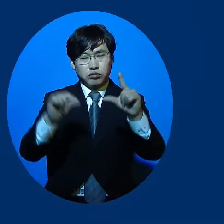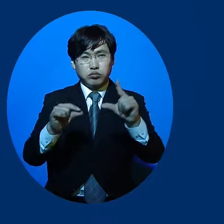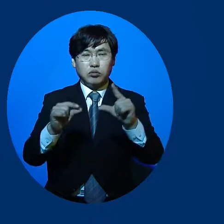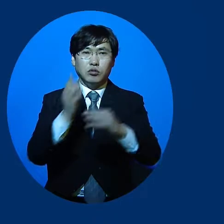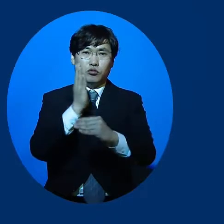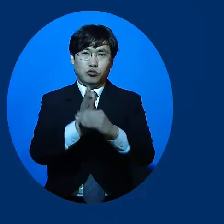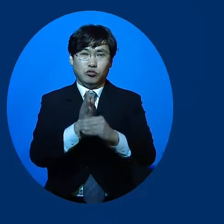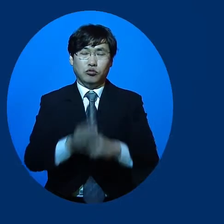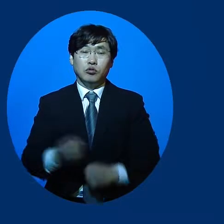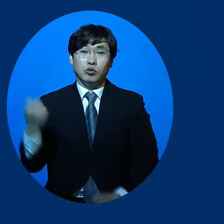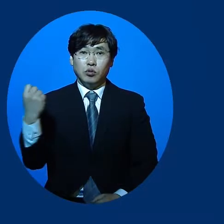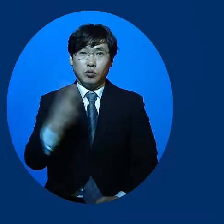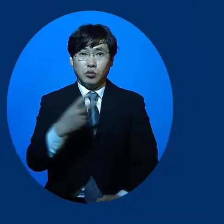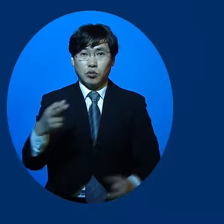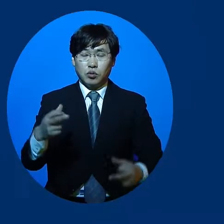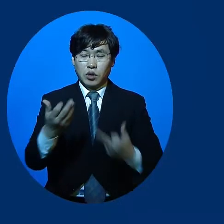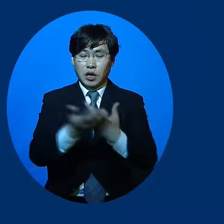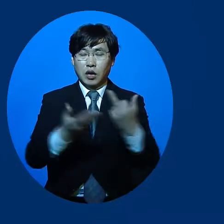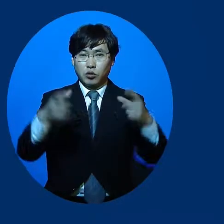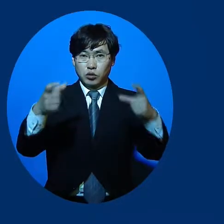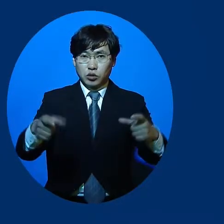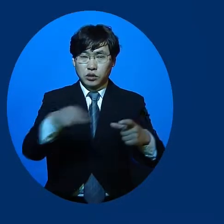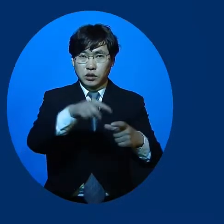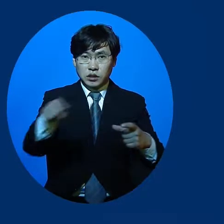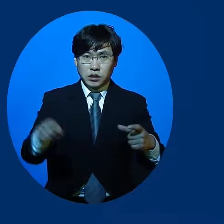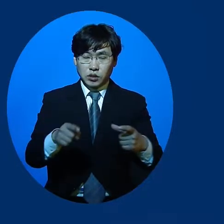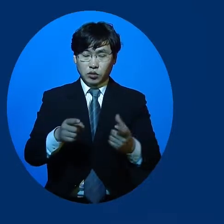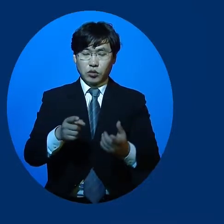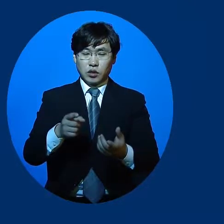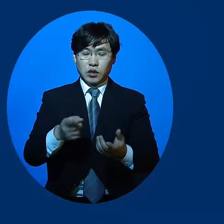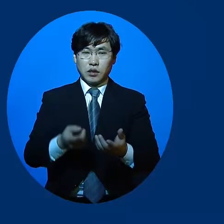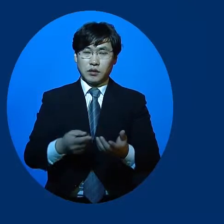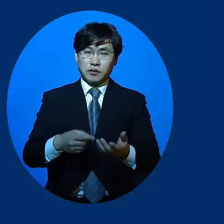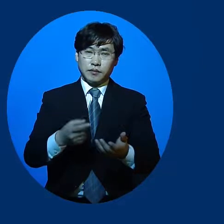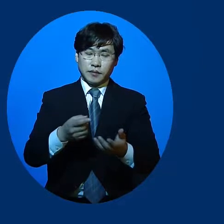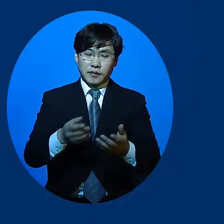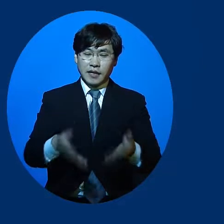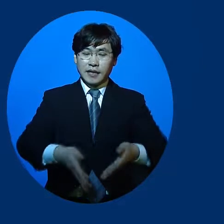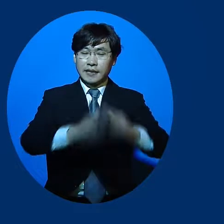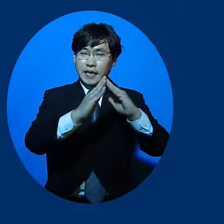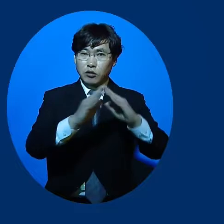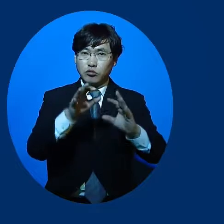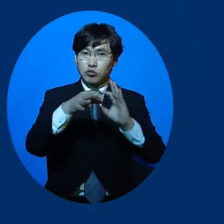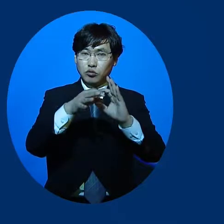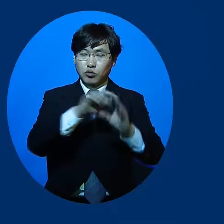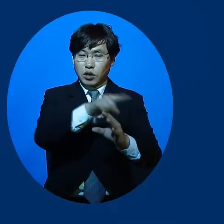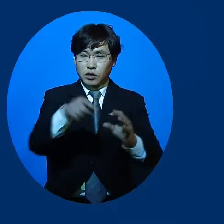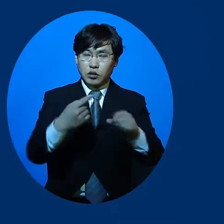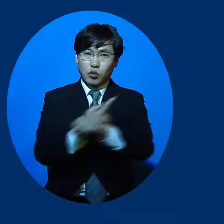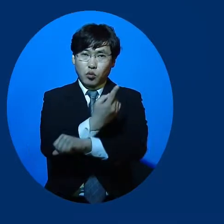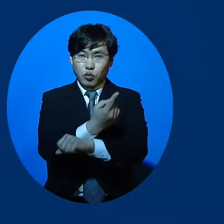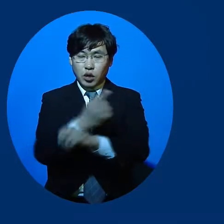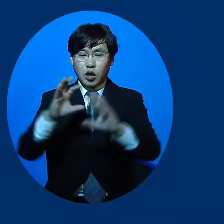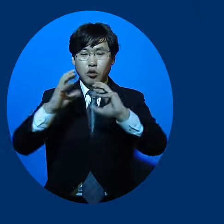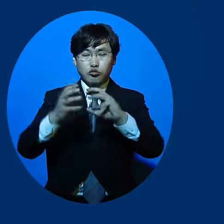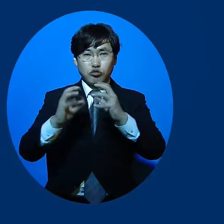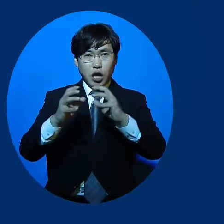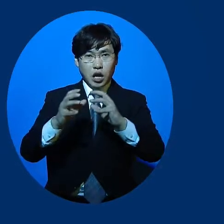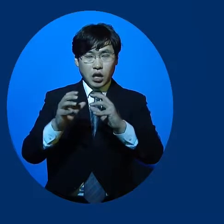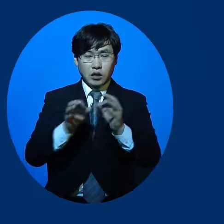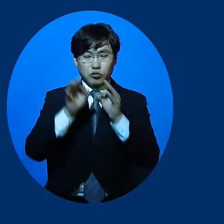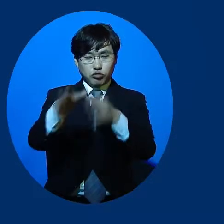추세입니다. 또한 강원도 지역은 지자체 자체적으로 건립한 체육관을 제외하고는 국가적 차원에서